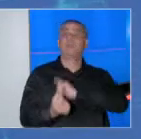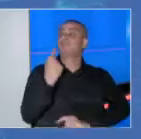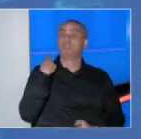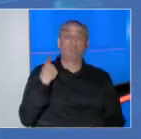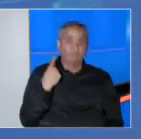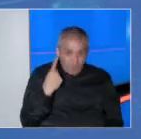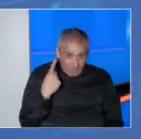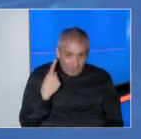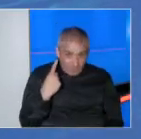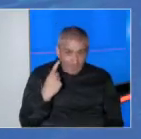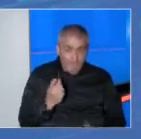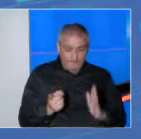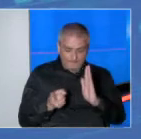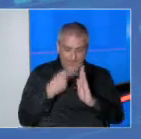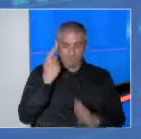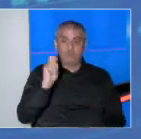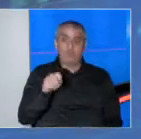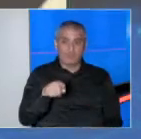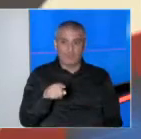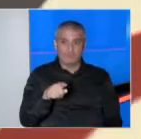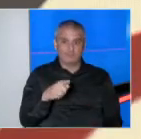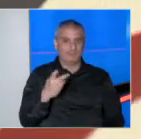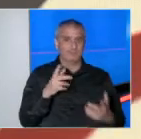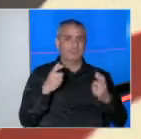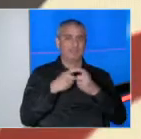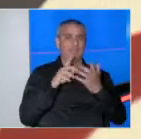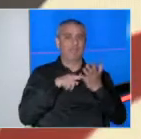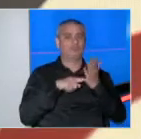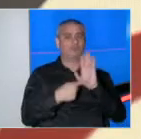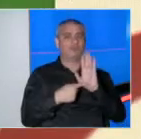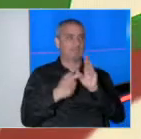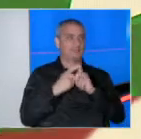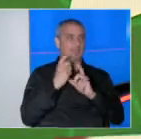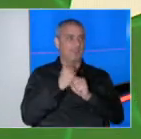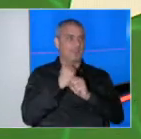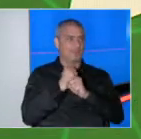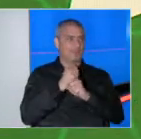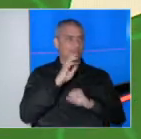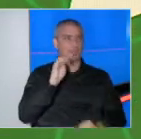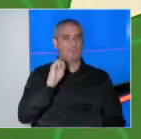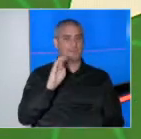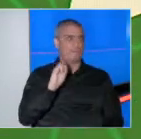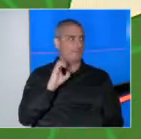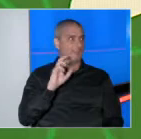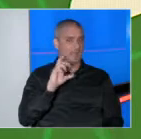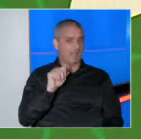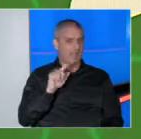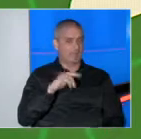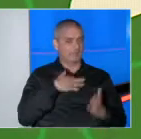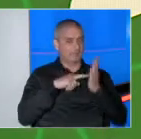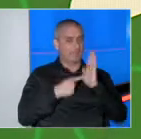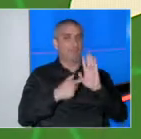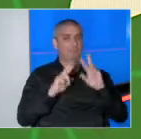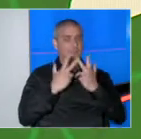שעבר? לראשונה בכנסת, סיעה שקופה. סיעת העבודה בראשות מרב מיכאלי החליטה לשקף לציבור